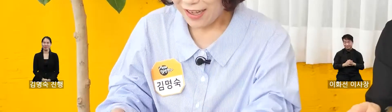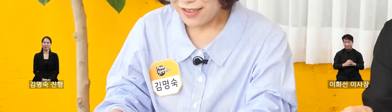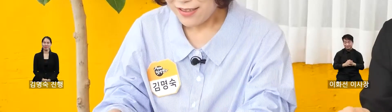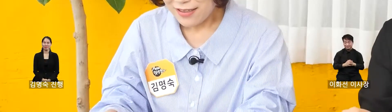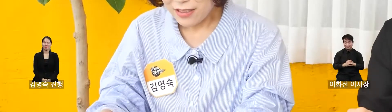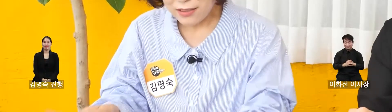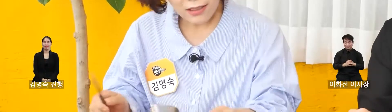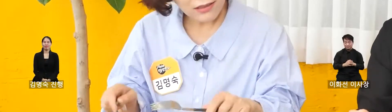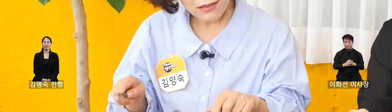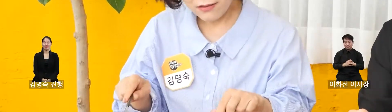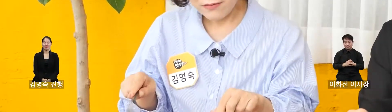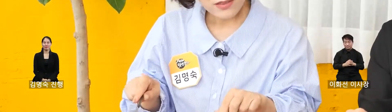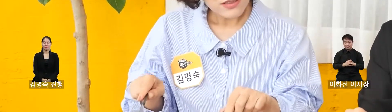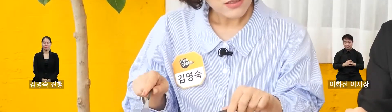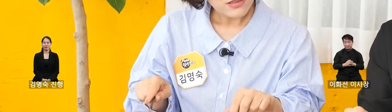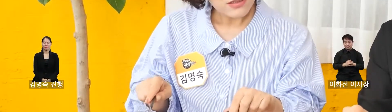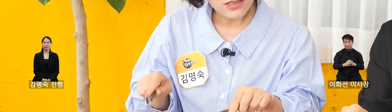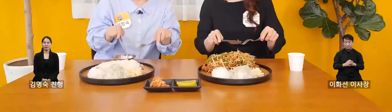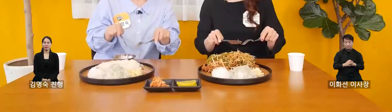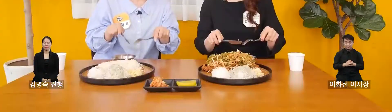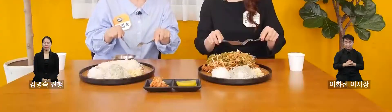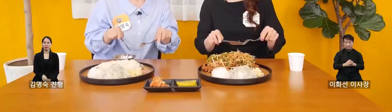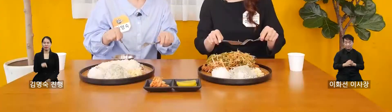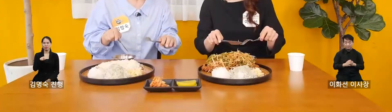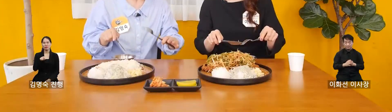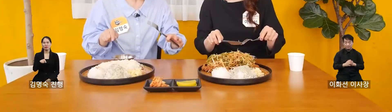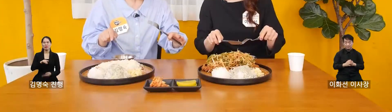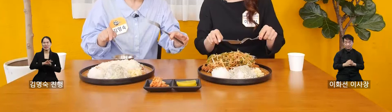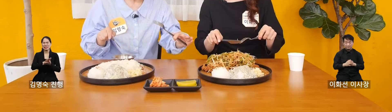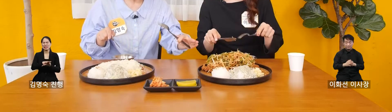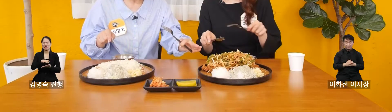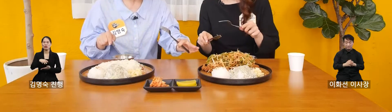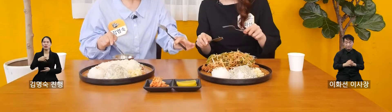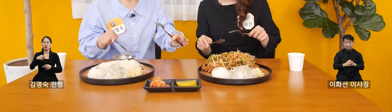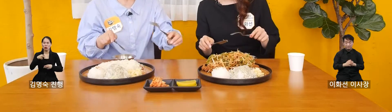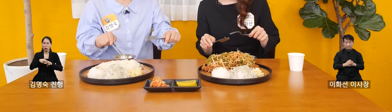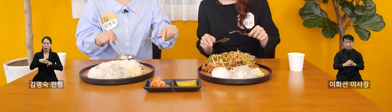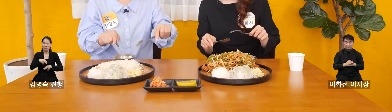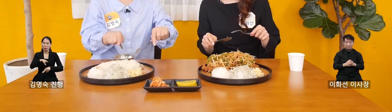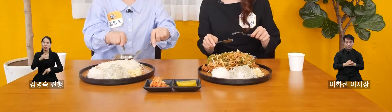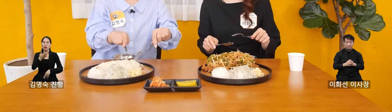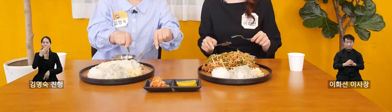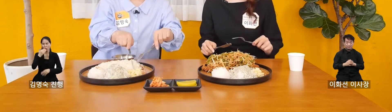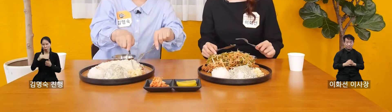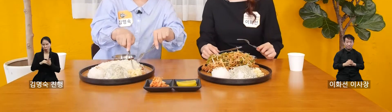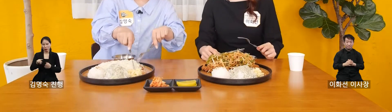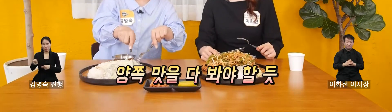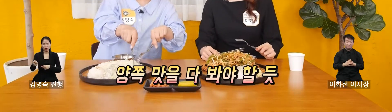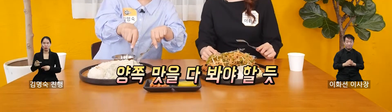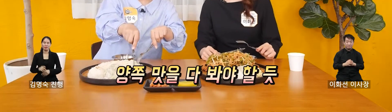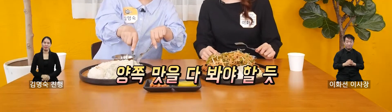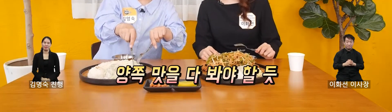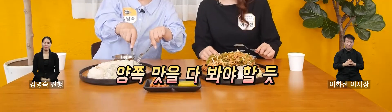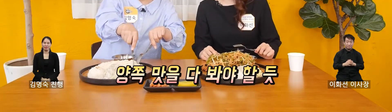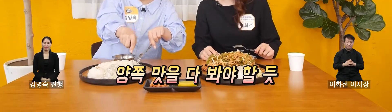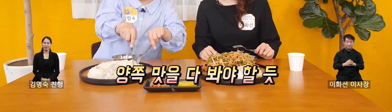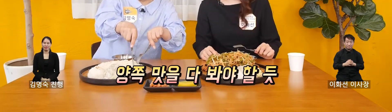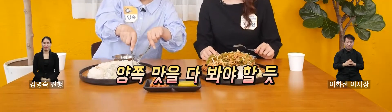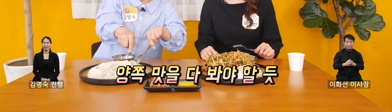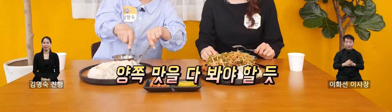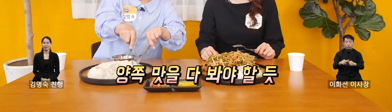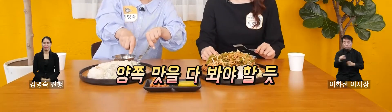우와. 일단은 네. 이거 먼저 맛을 보고 아, 이걸 드셔야 될 것 같아요. 그죠? 제가 양쪽 좀. 맛을 다